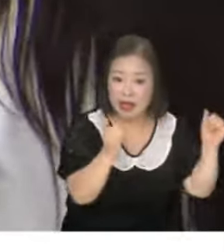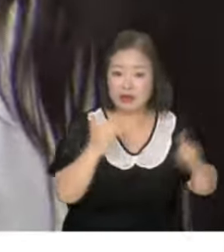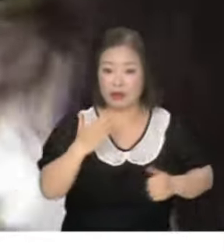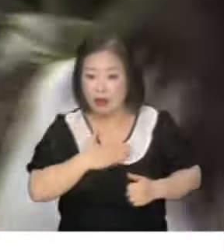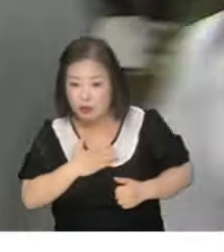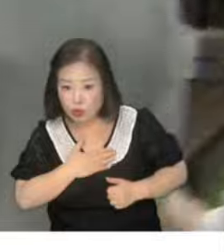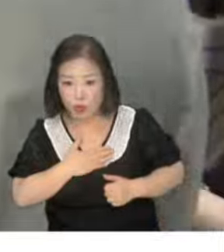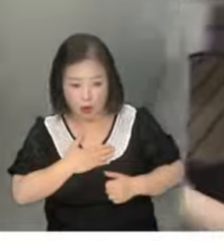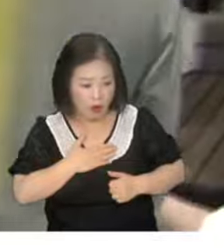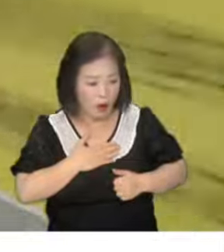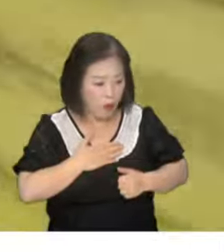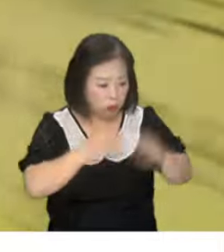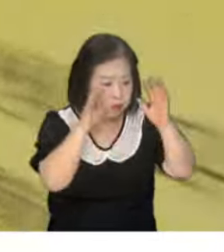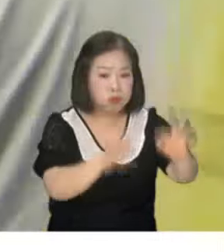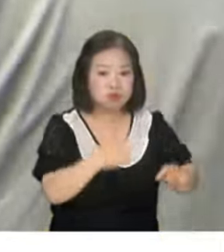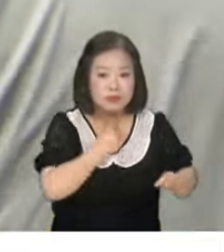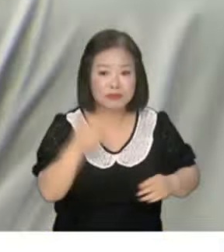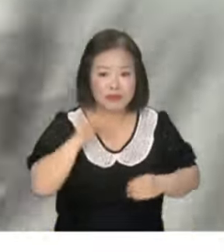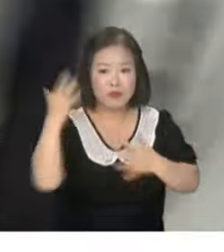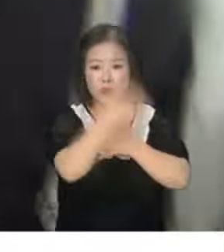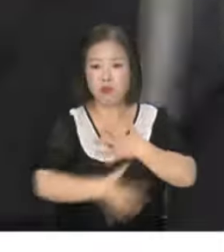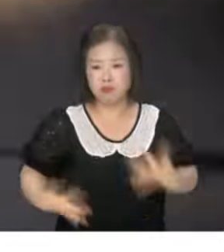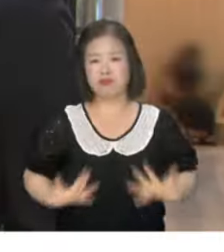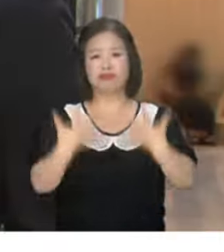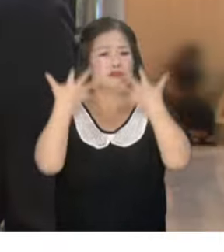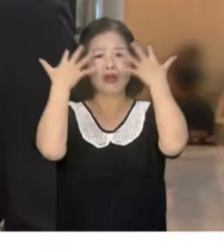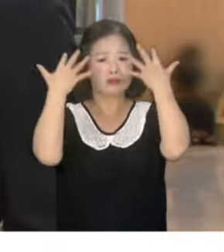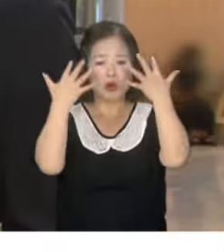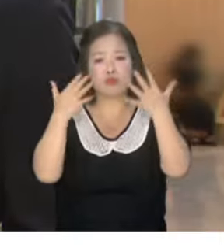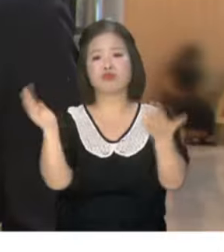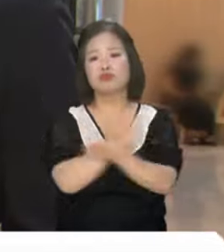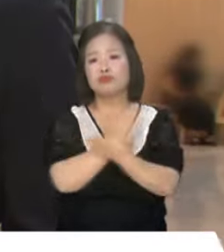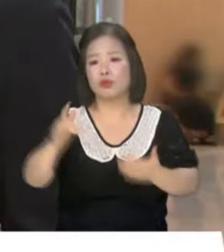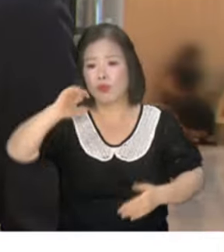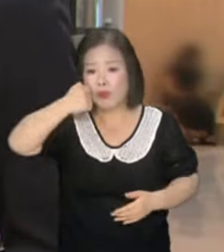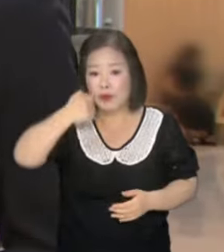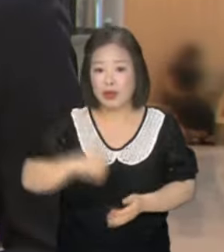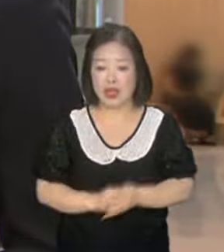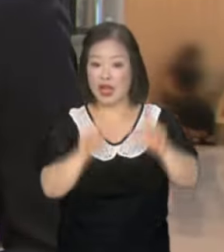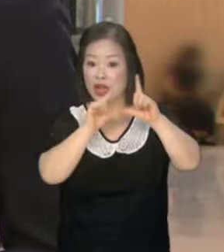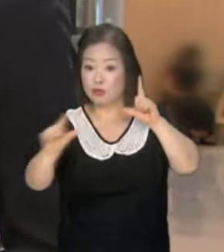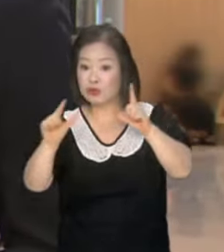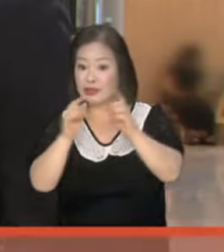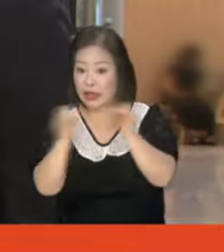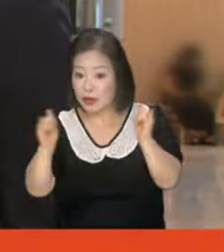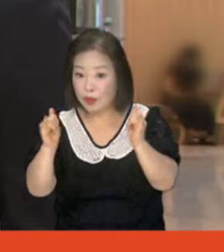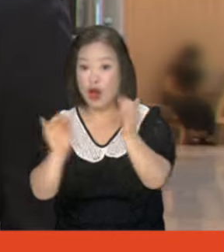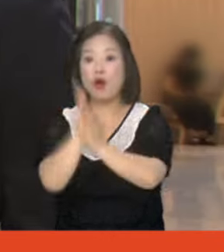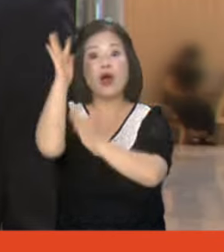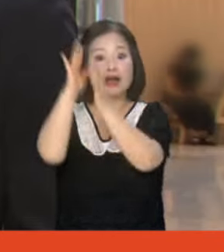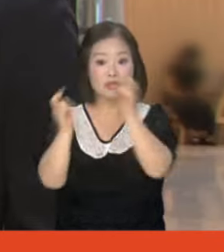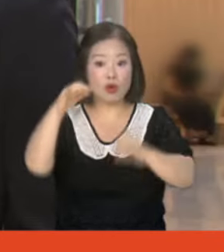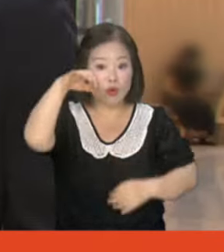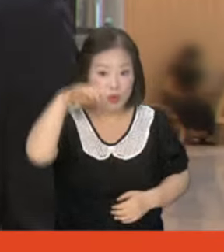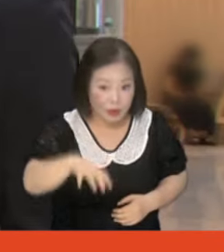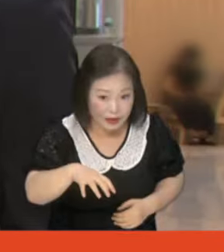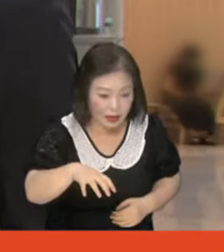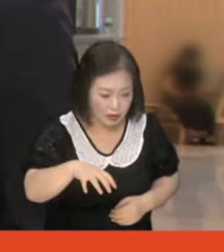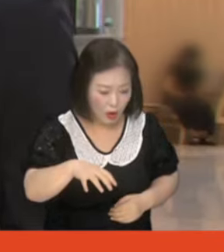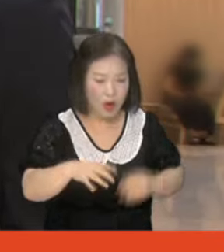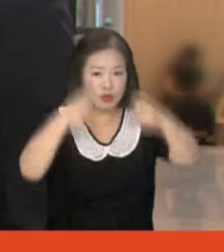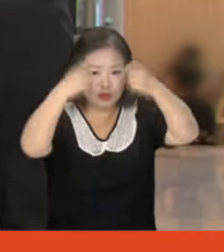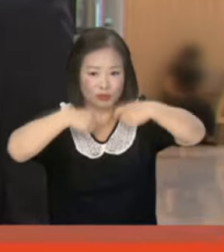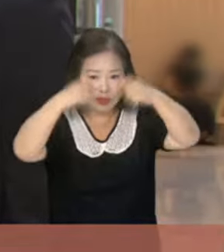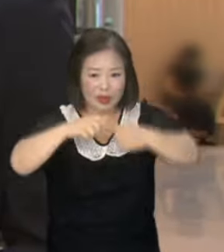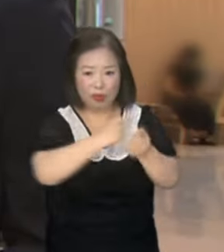확인해야 될 게 아니에요. 그 다 타가지고 뭐 아무것도 없어요. 유족 일부는 이곳 화성시청 임시분향소를 찾아 눈물을 흘리며 헌화하기도